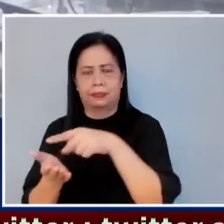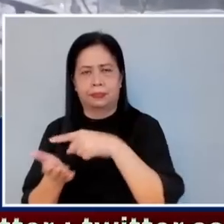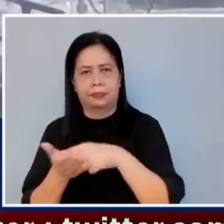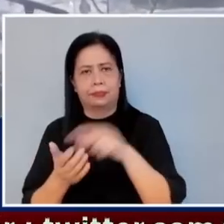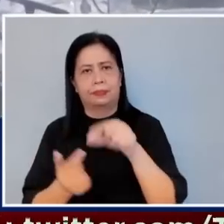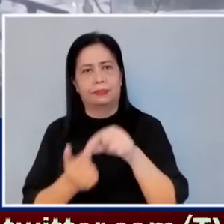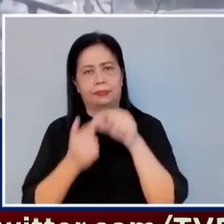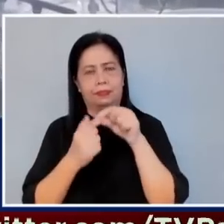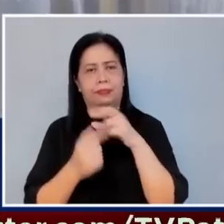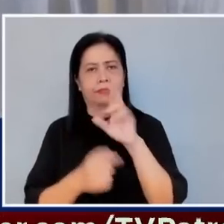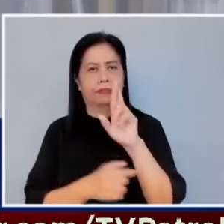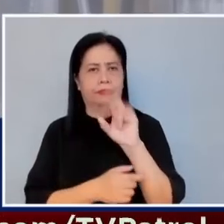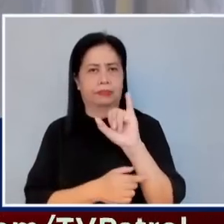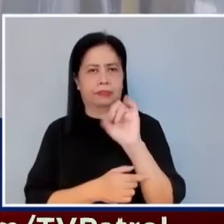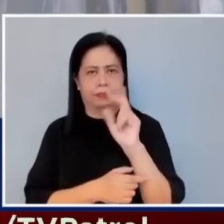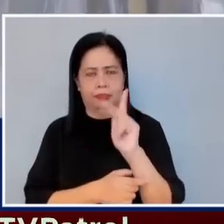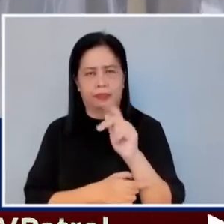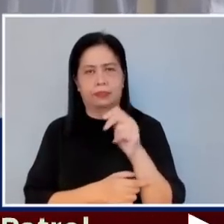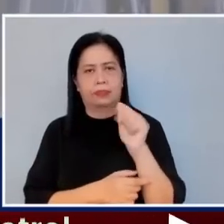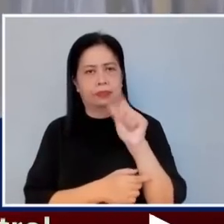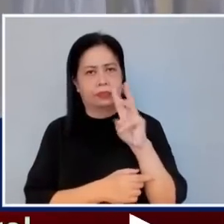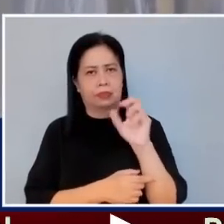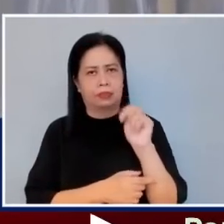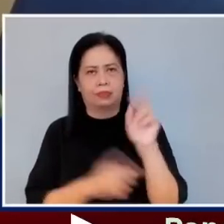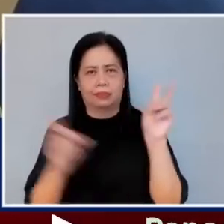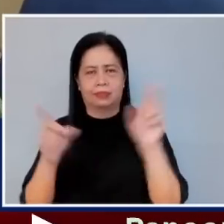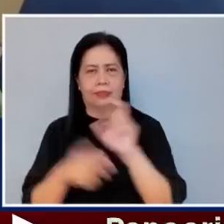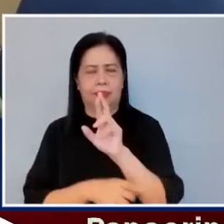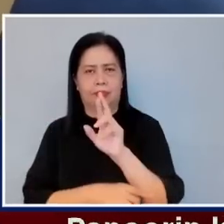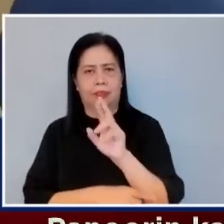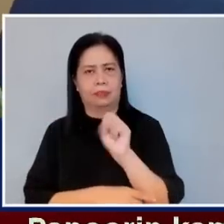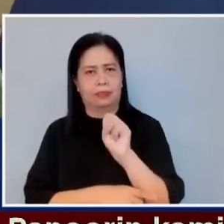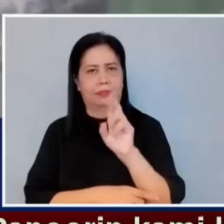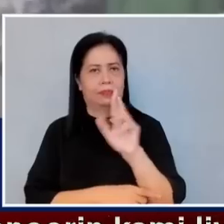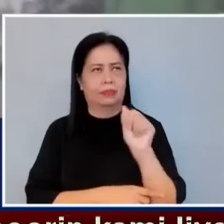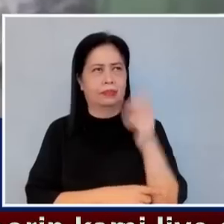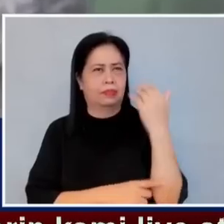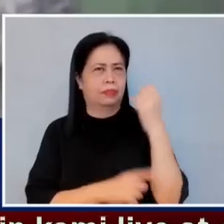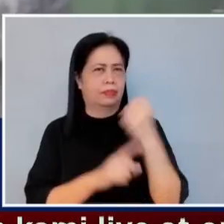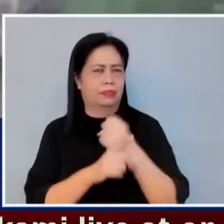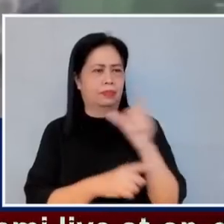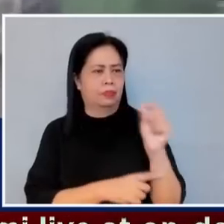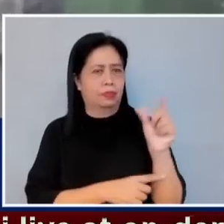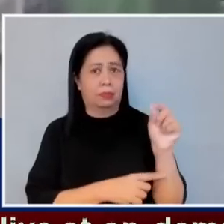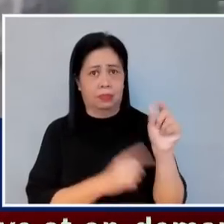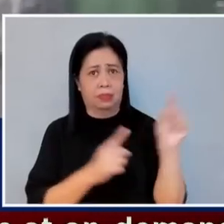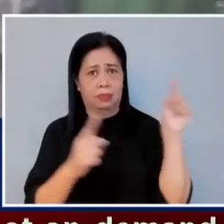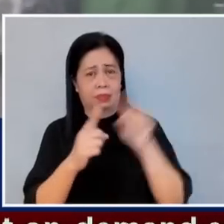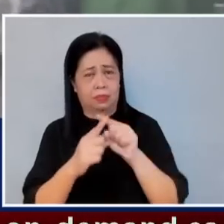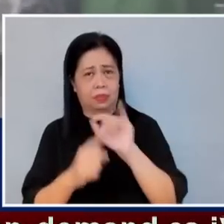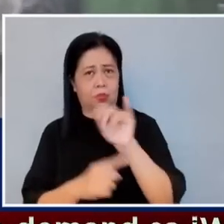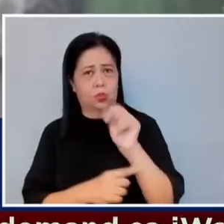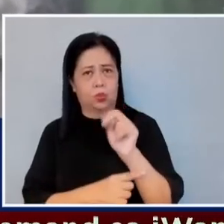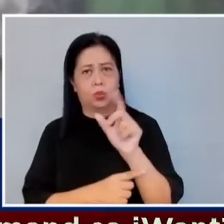Special Risk Allowance o SRA noong September 2020 hanggang June